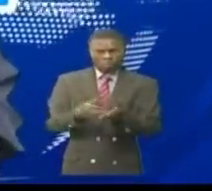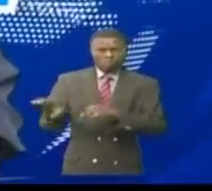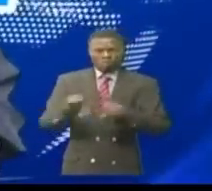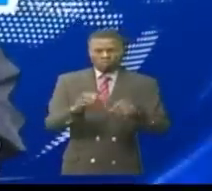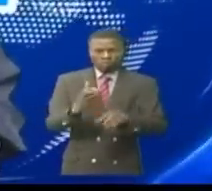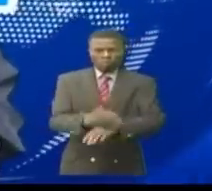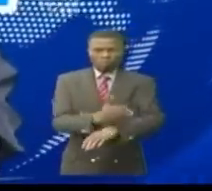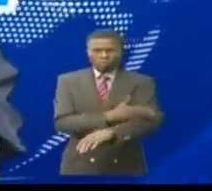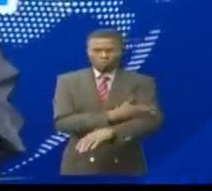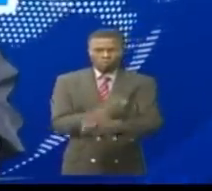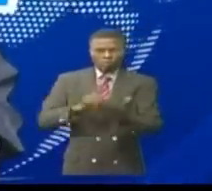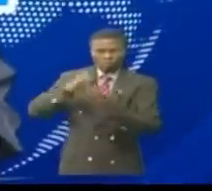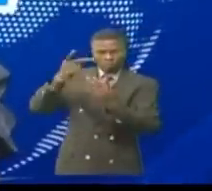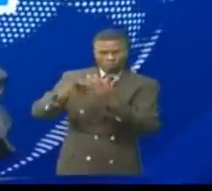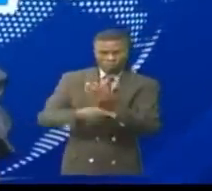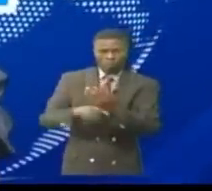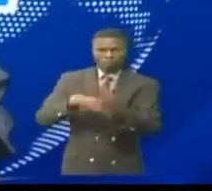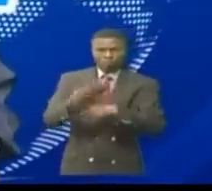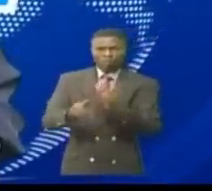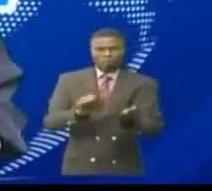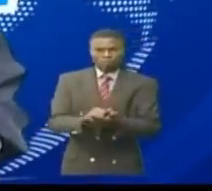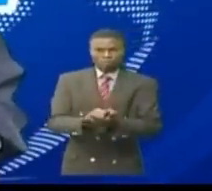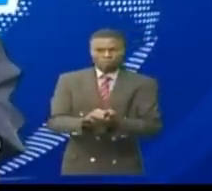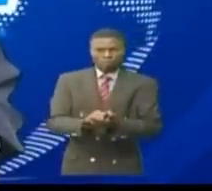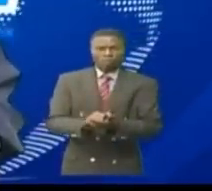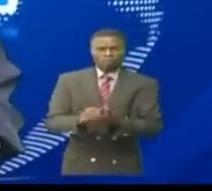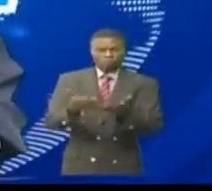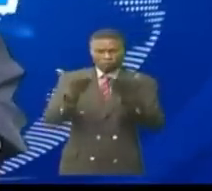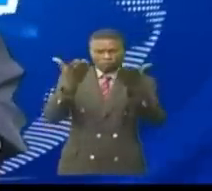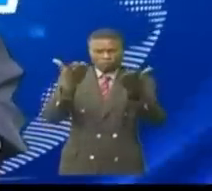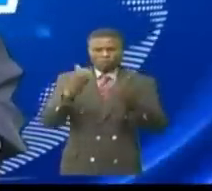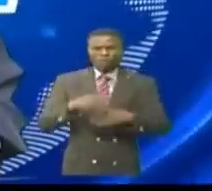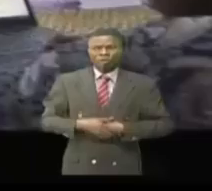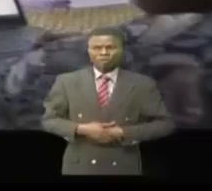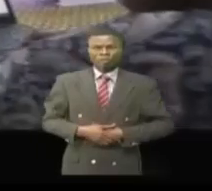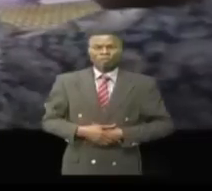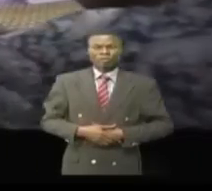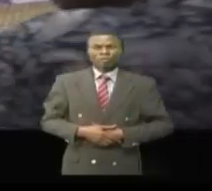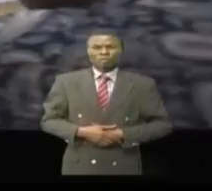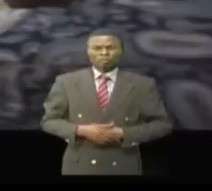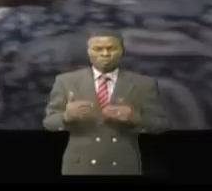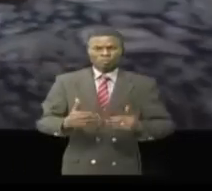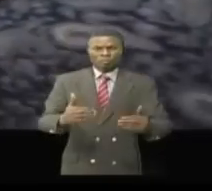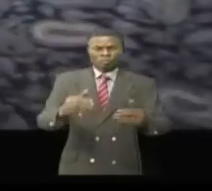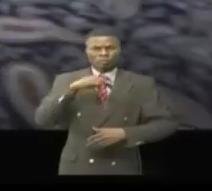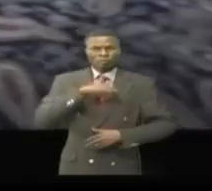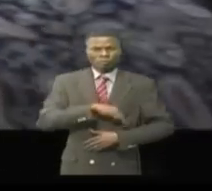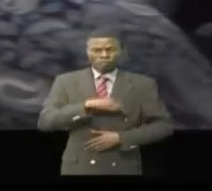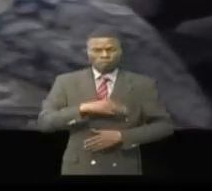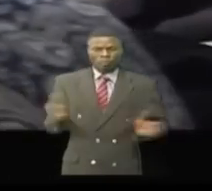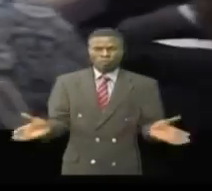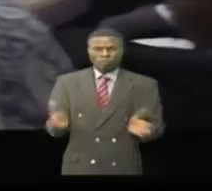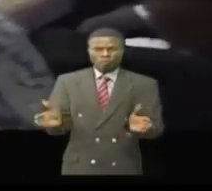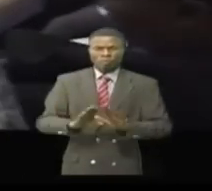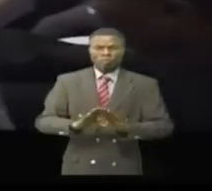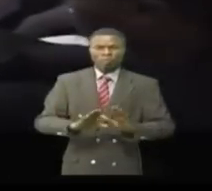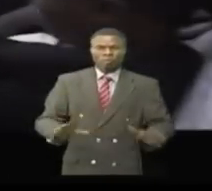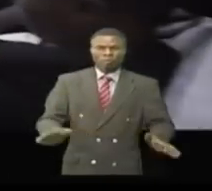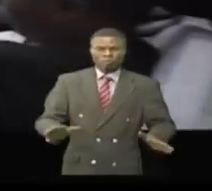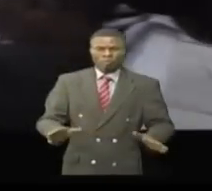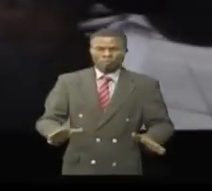activités et les chronogrammes de leur réalisation. Séverine Katanda, reportage. Poursuivant sa mission de renforcement des